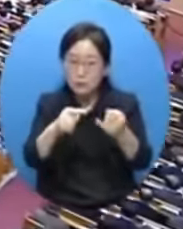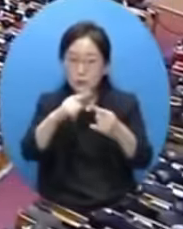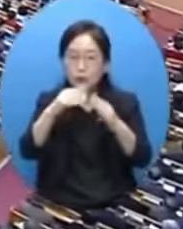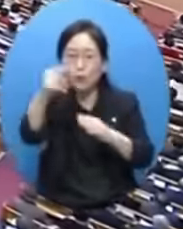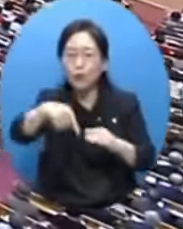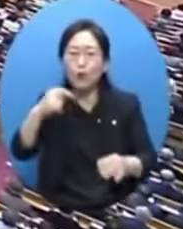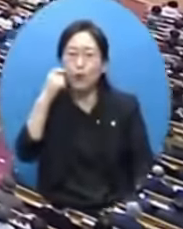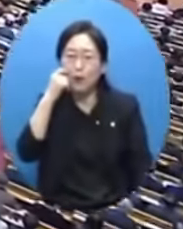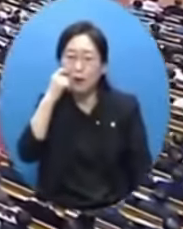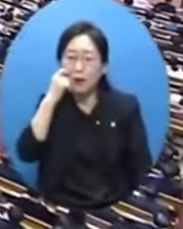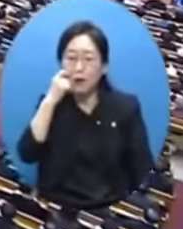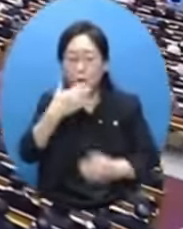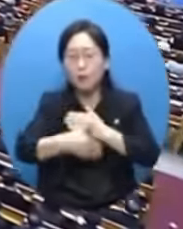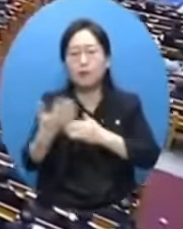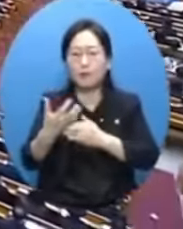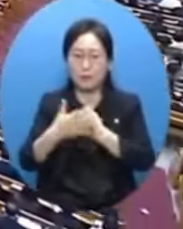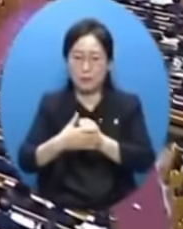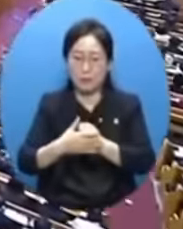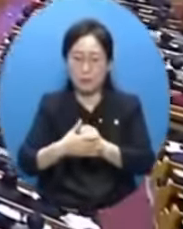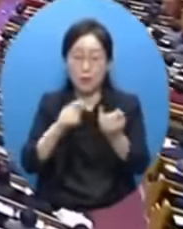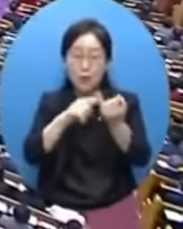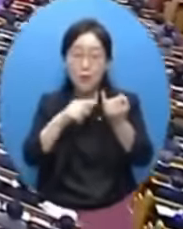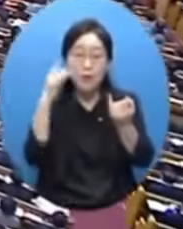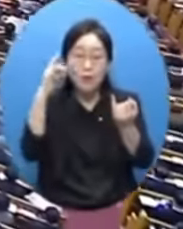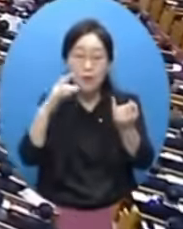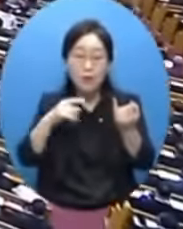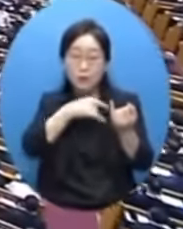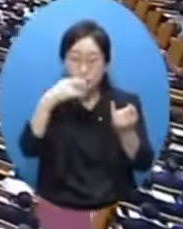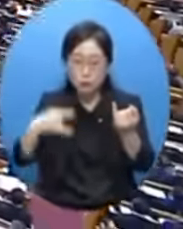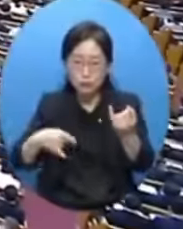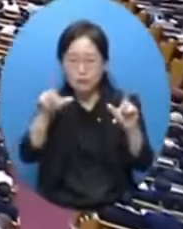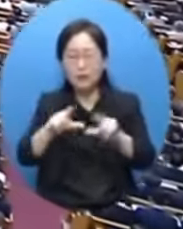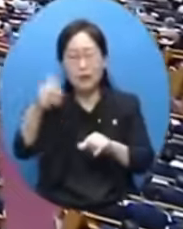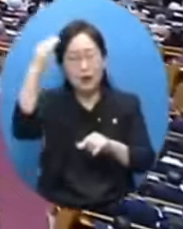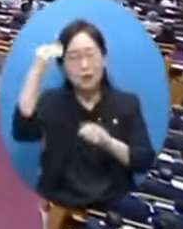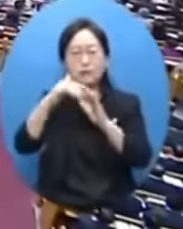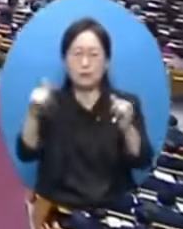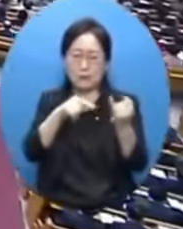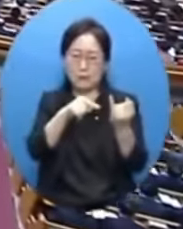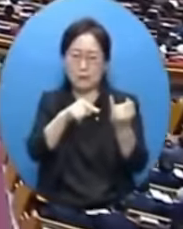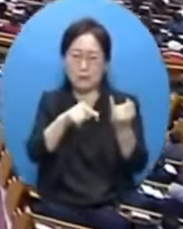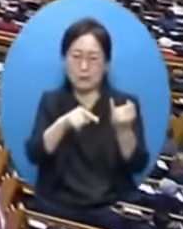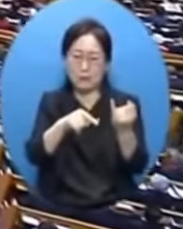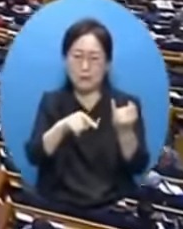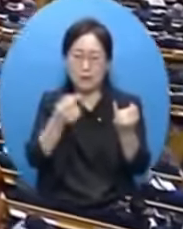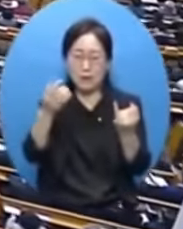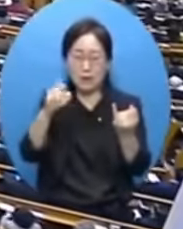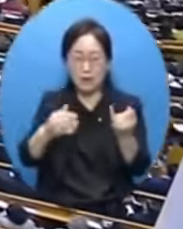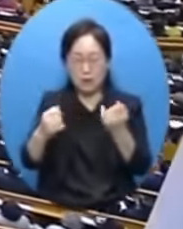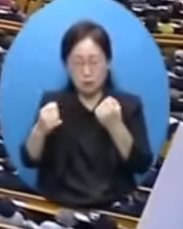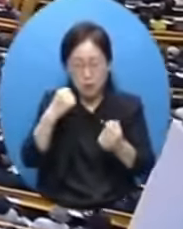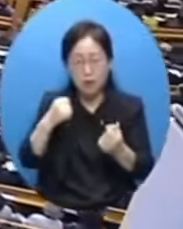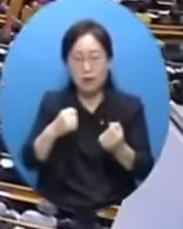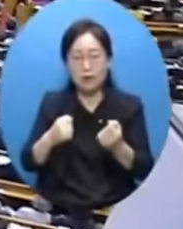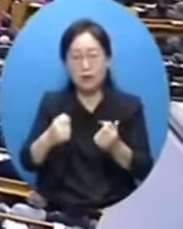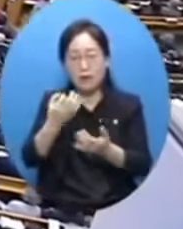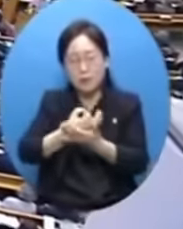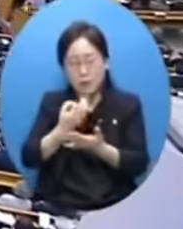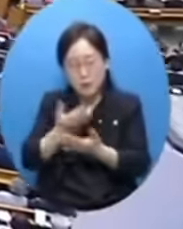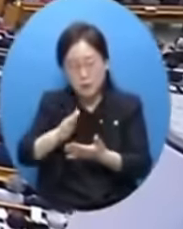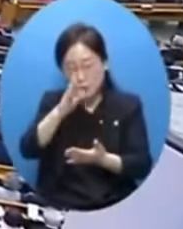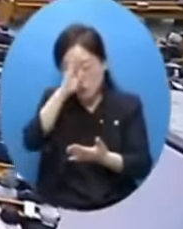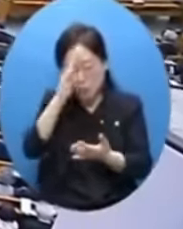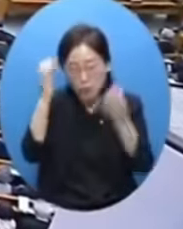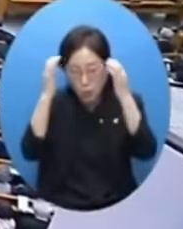조선족으로 한국에 돌아서 그 많은 고생에 고생을 다 하시고 그 힘든 삶을 사시는 가운데 또 아들은 파킨슨 병에 걸려서